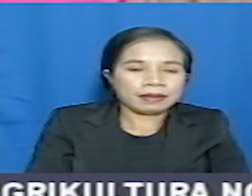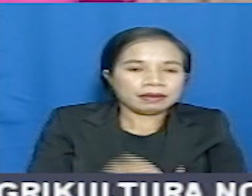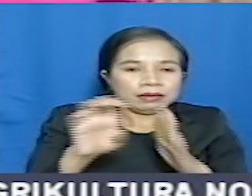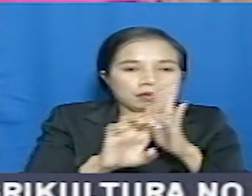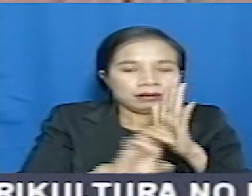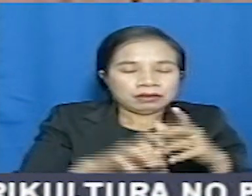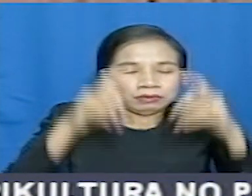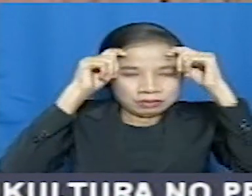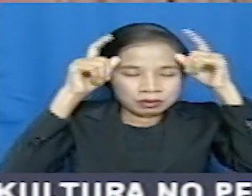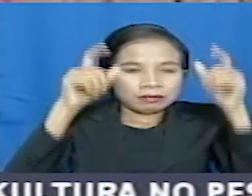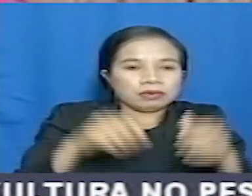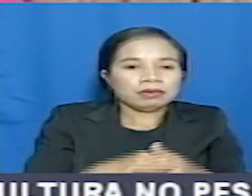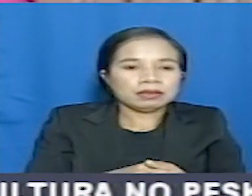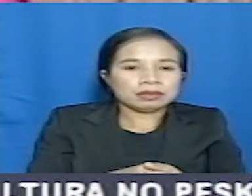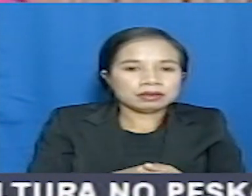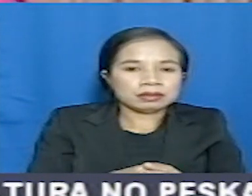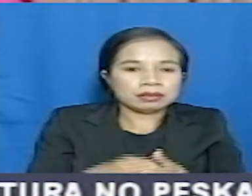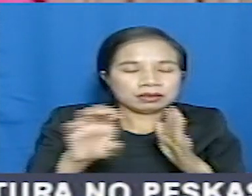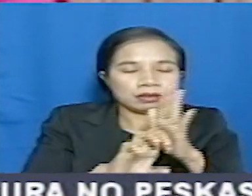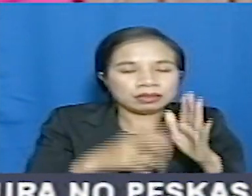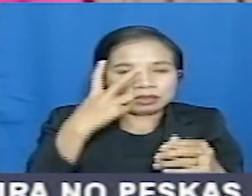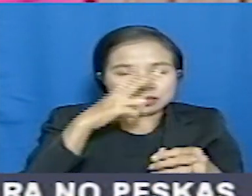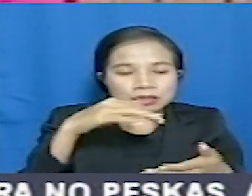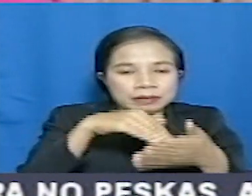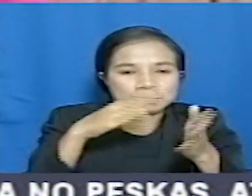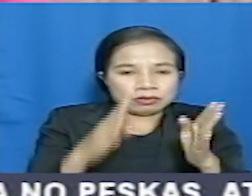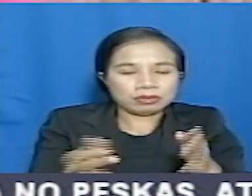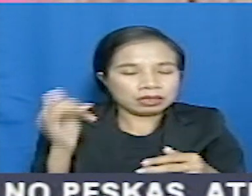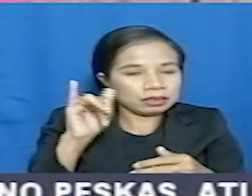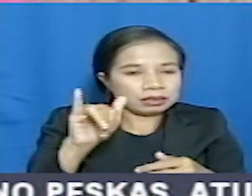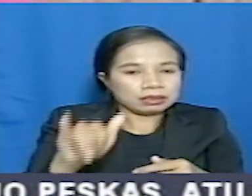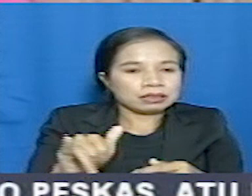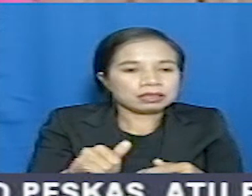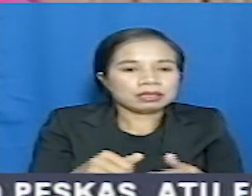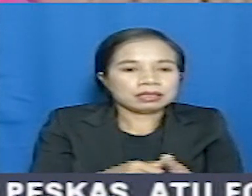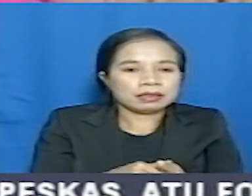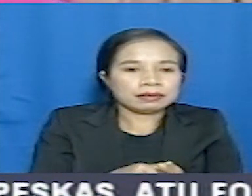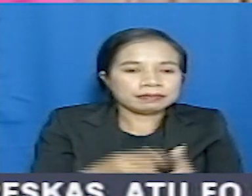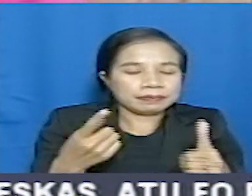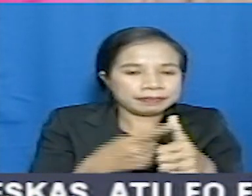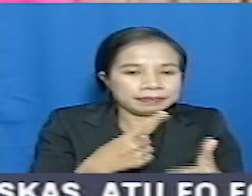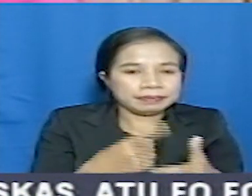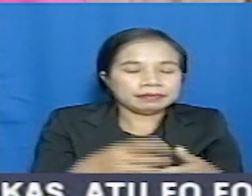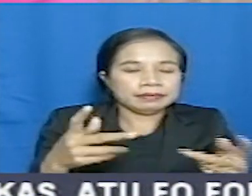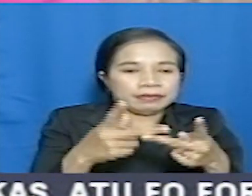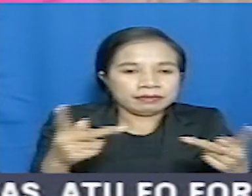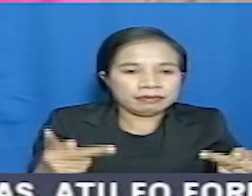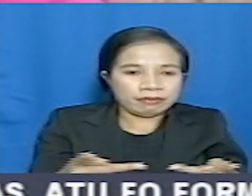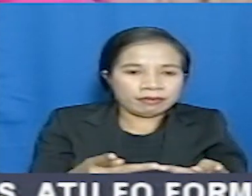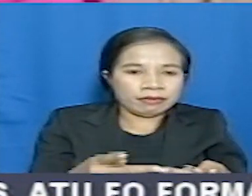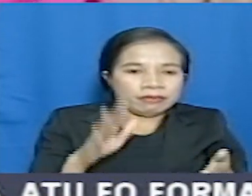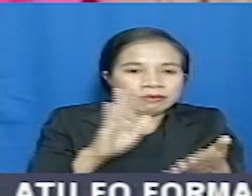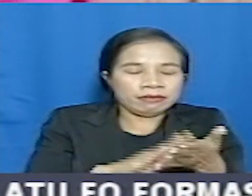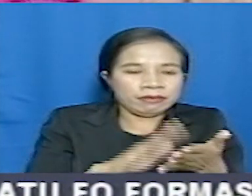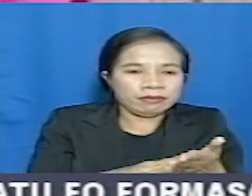Timor-Leste, a tu estado, a mata balabarek Sira, primeiro vai a Fatin, edifício a